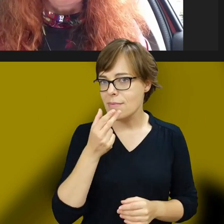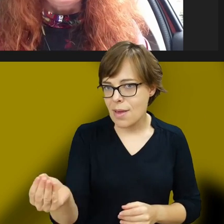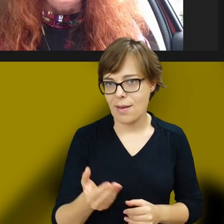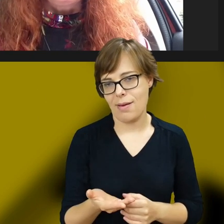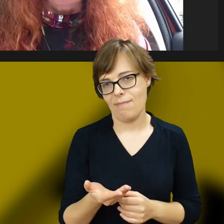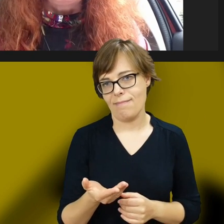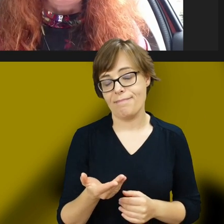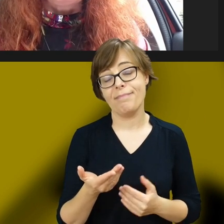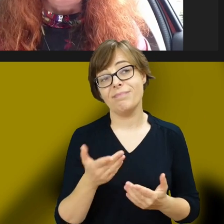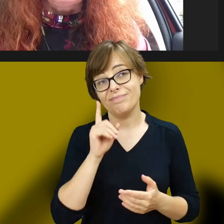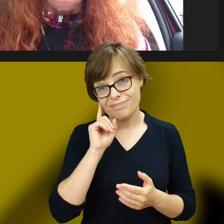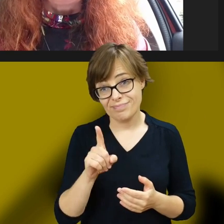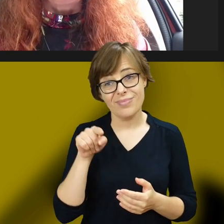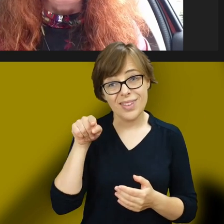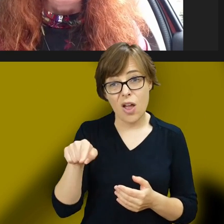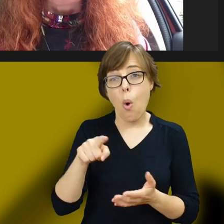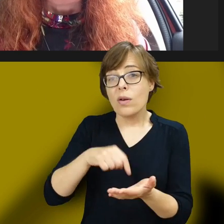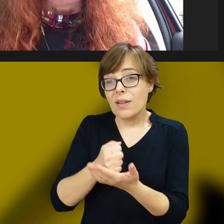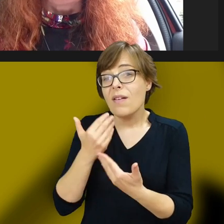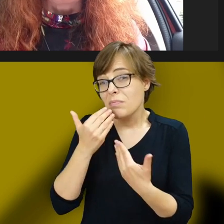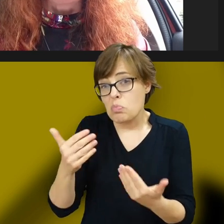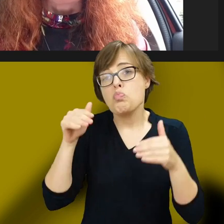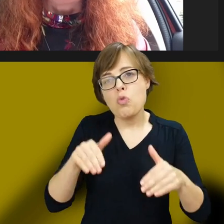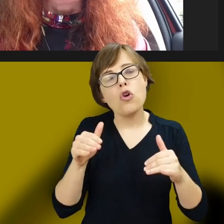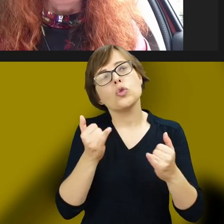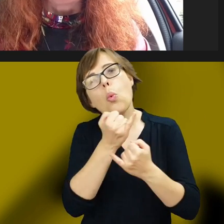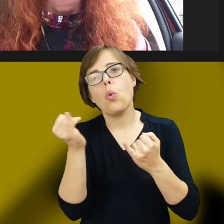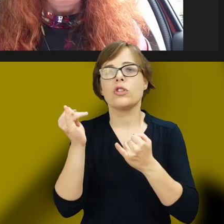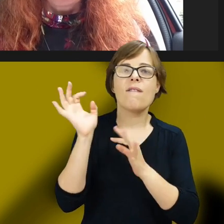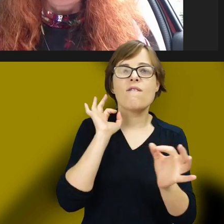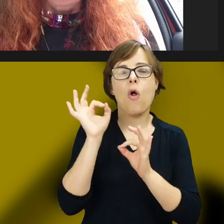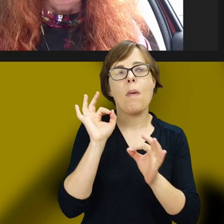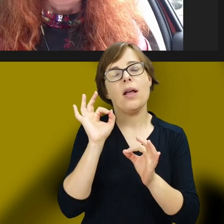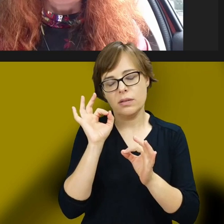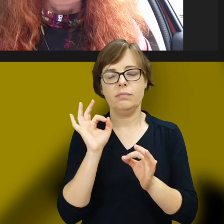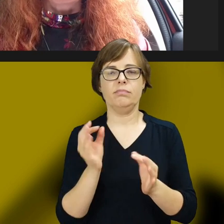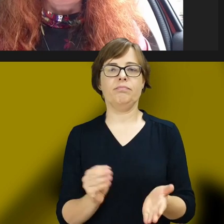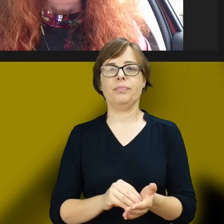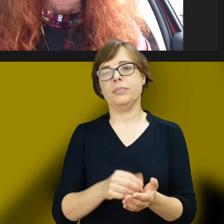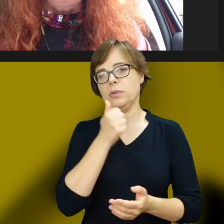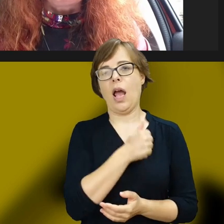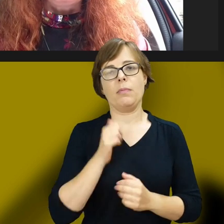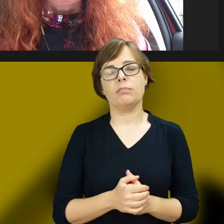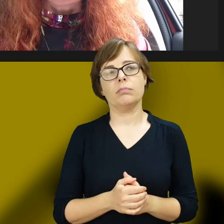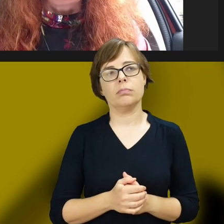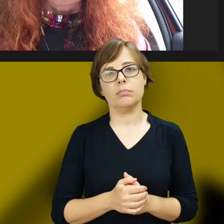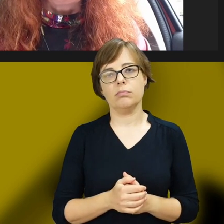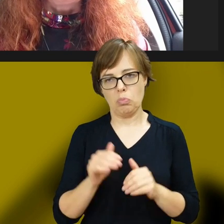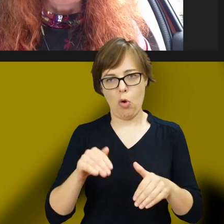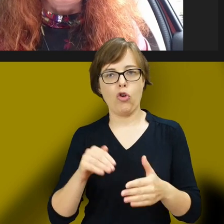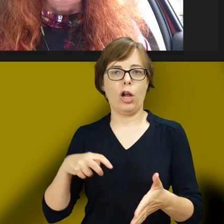naprawdę pozwala na dość dowolne utajnianie informacji, nakładanie na nie klauzuli